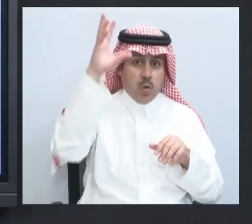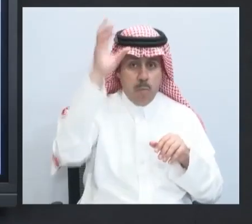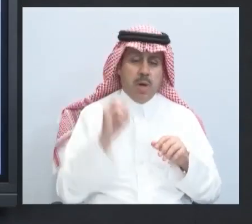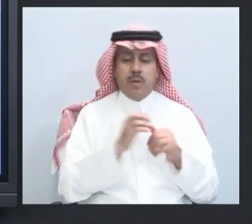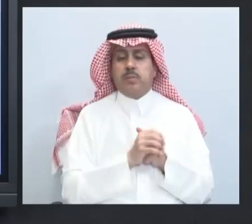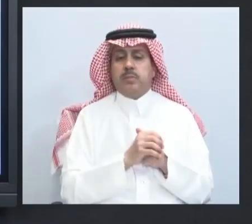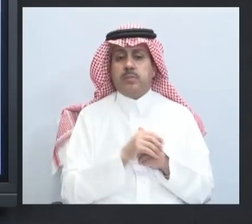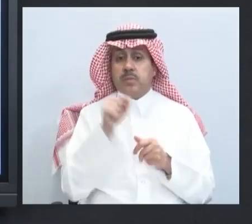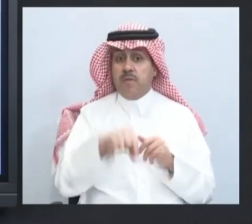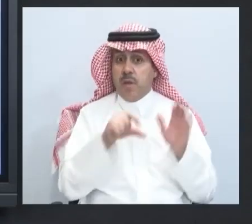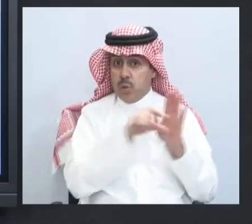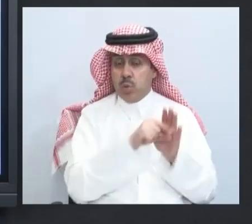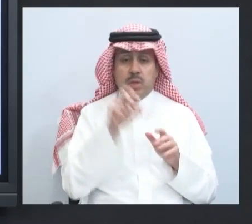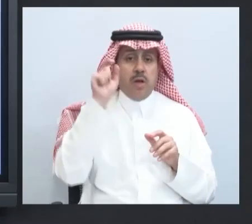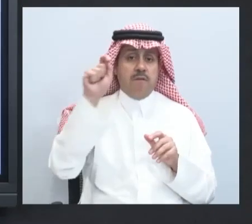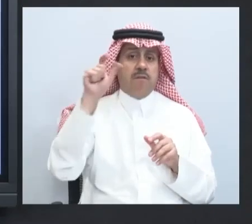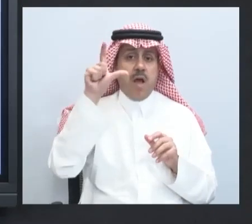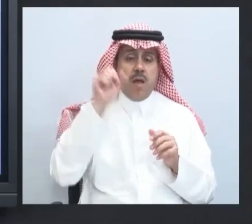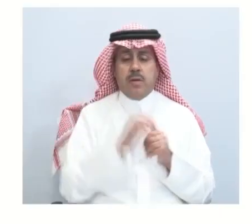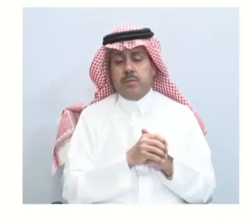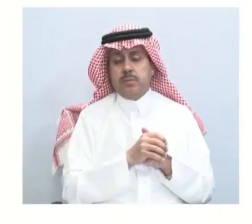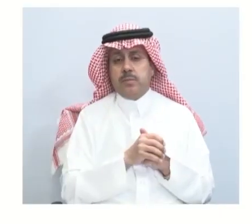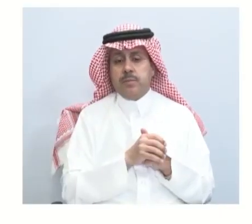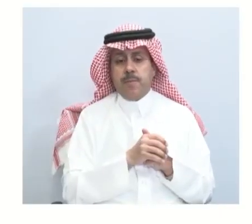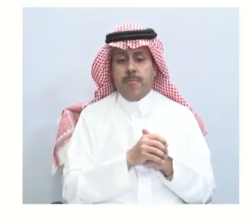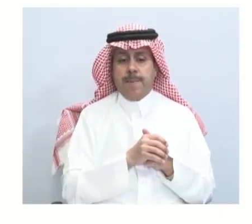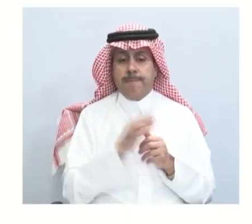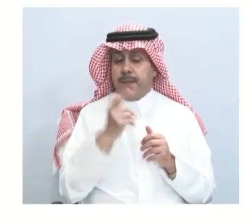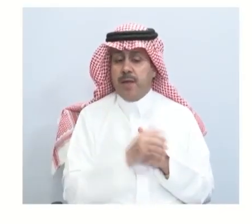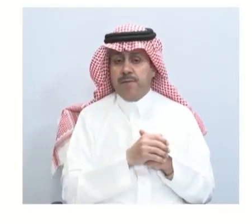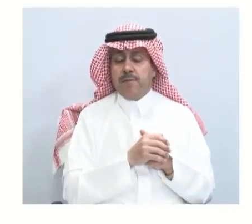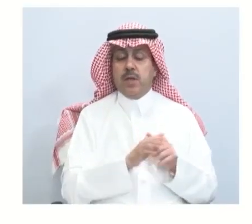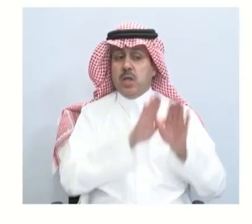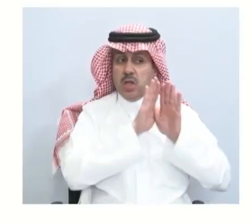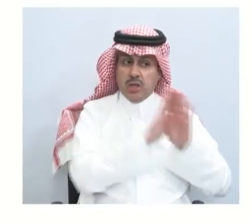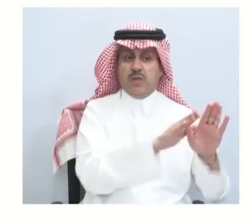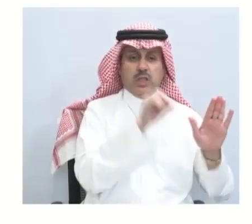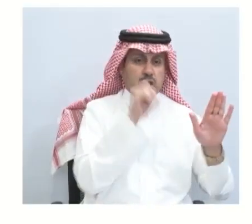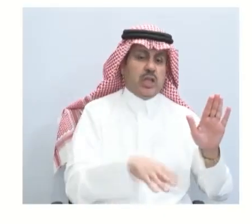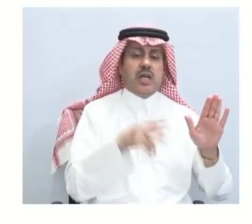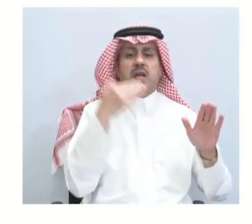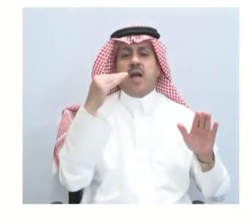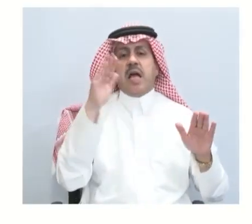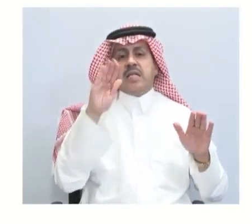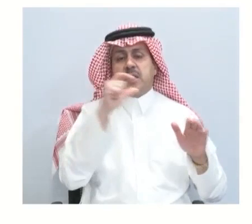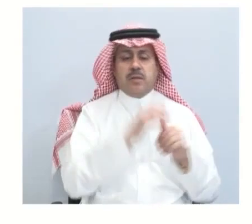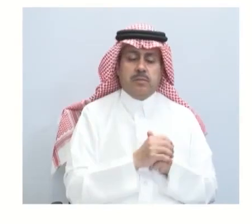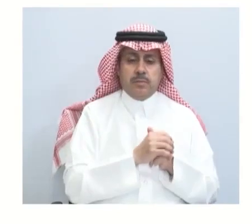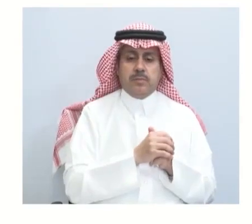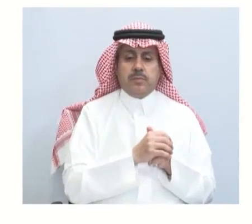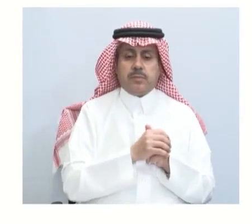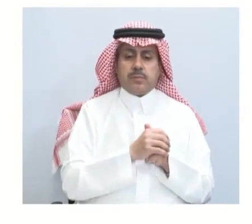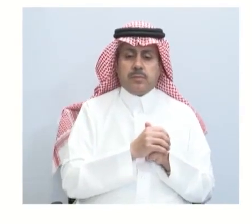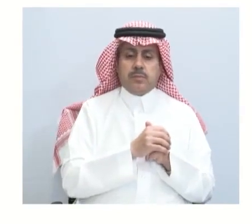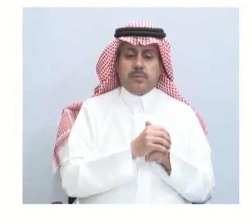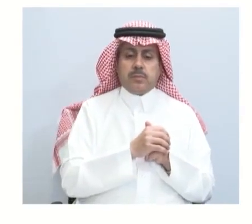العظيمه سوره الفلق جانب من هذا الامر العظيم كيف يدفع الانسان عن نفسه شر الحاسد في ضوء هذه السوره